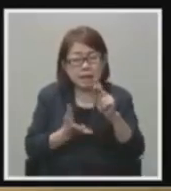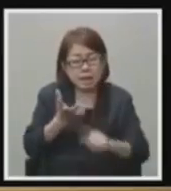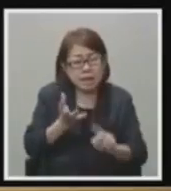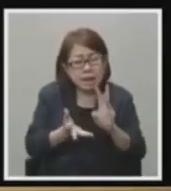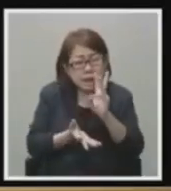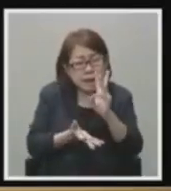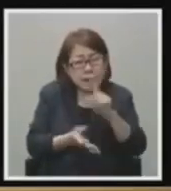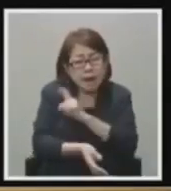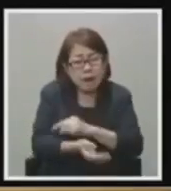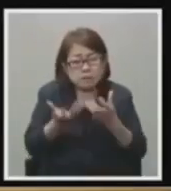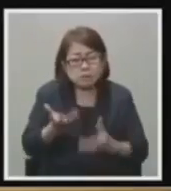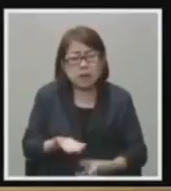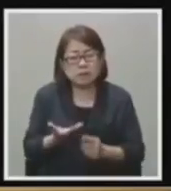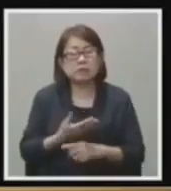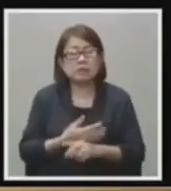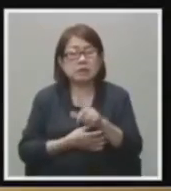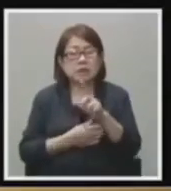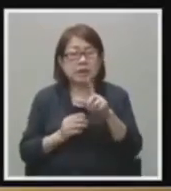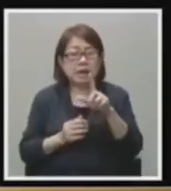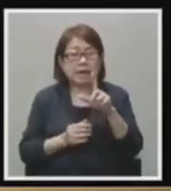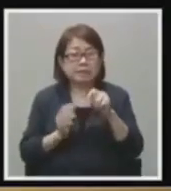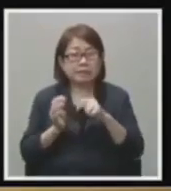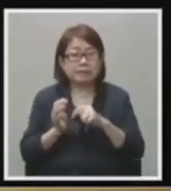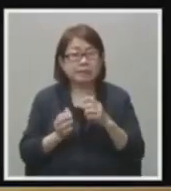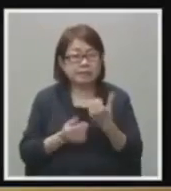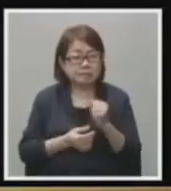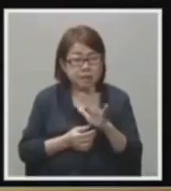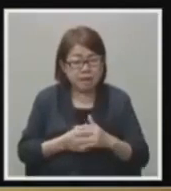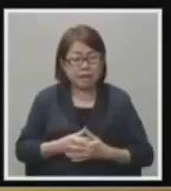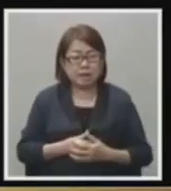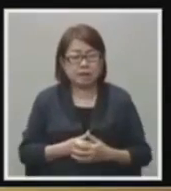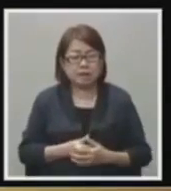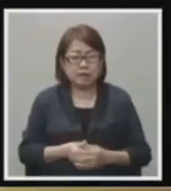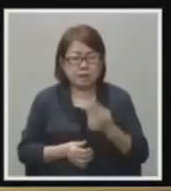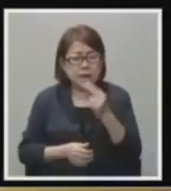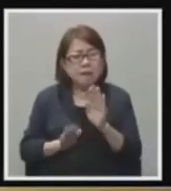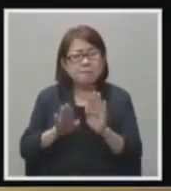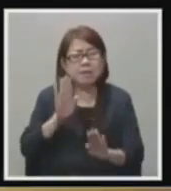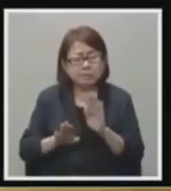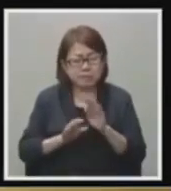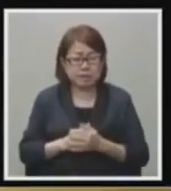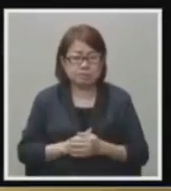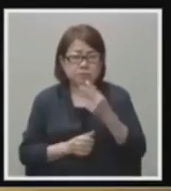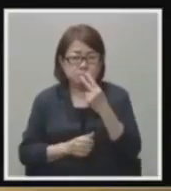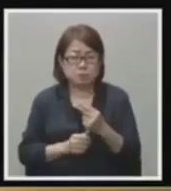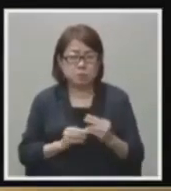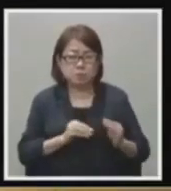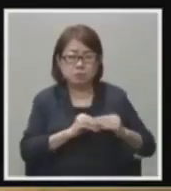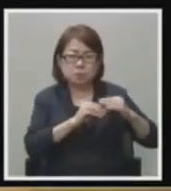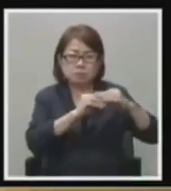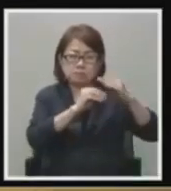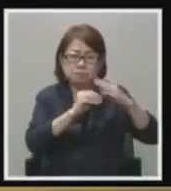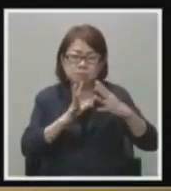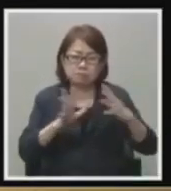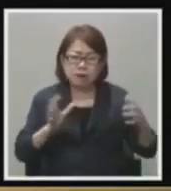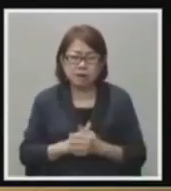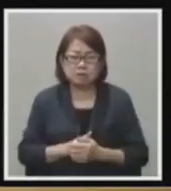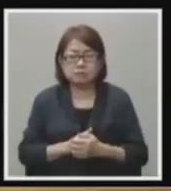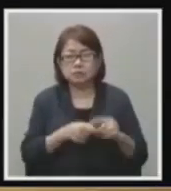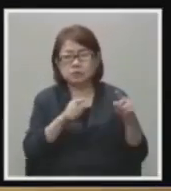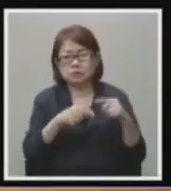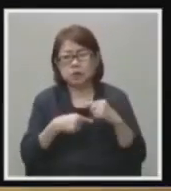าภาพลงฮะเพราะฉะนั้นแล้วผมเทียบให้เห็นว่าที่มากขึ้นท่านไม่ต้องมาตอบผมว่